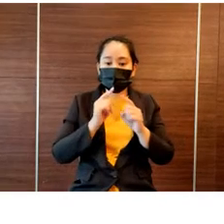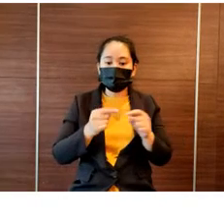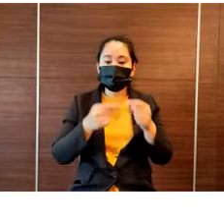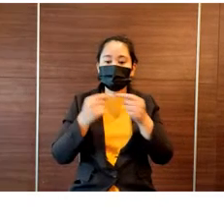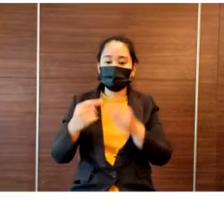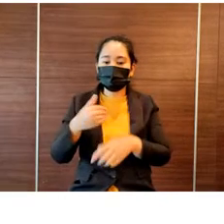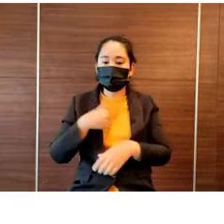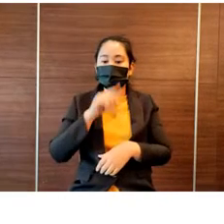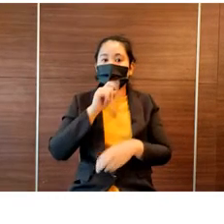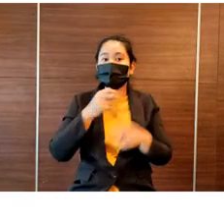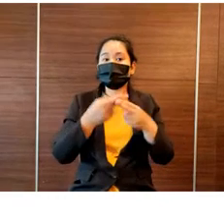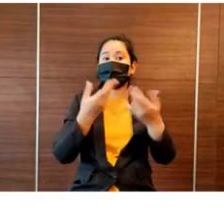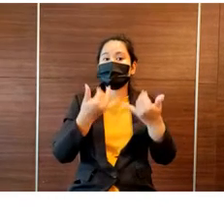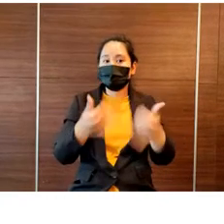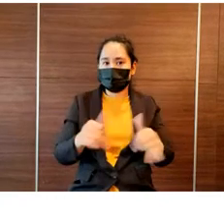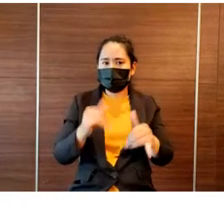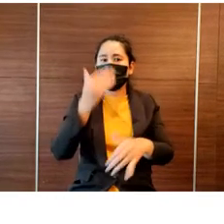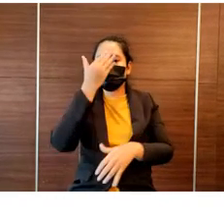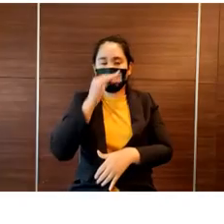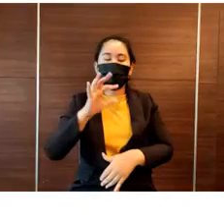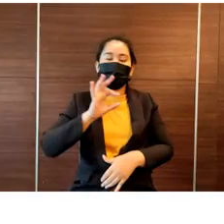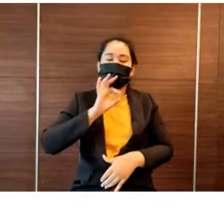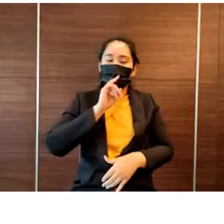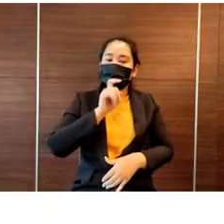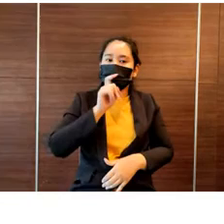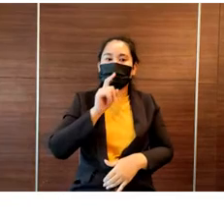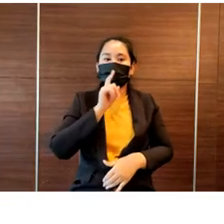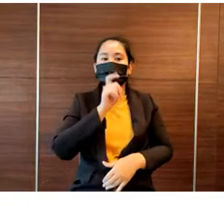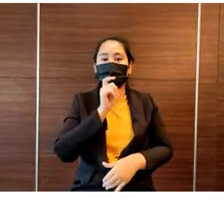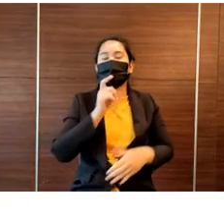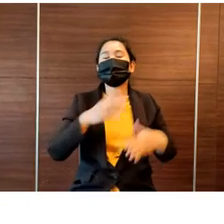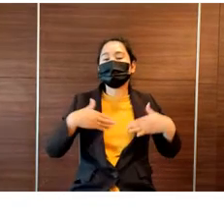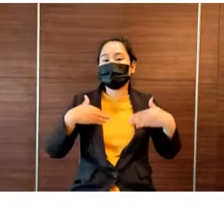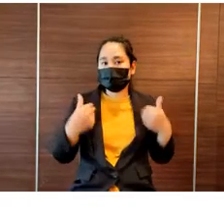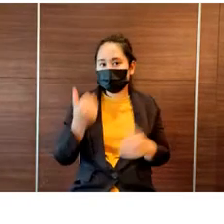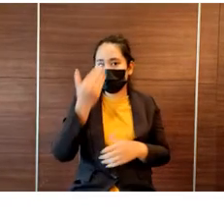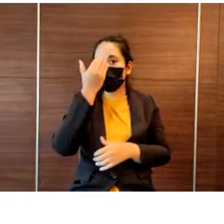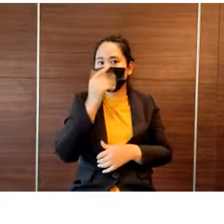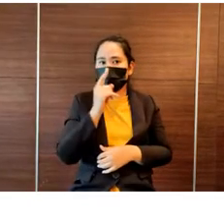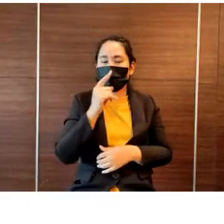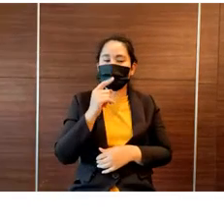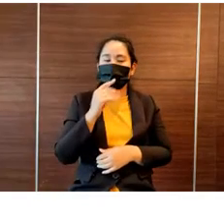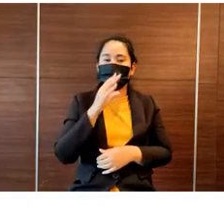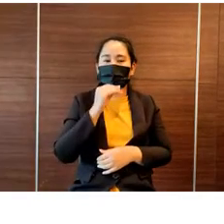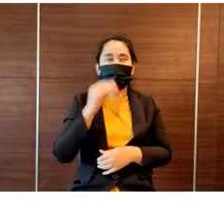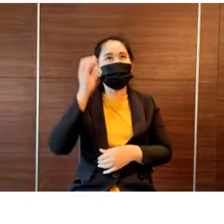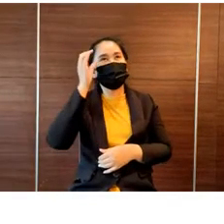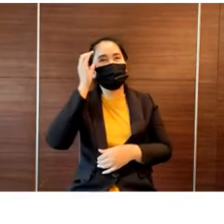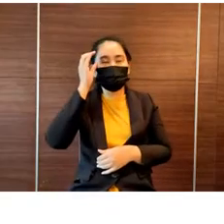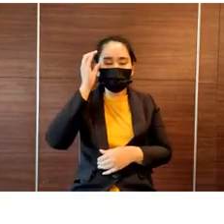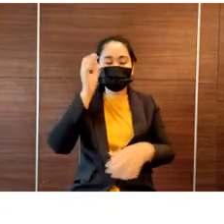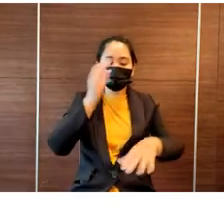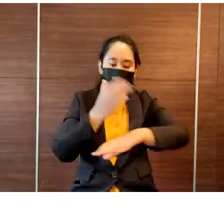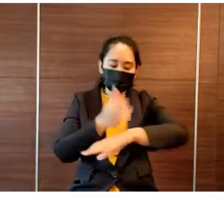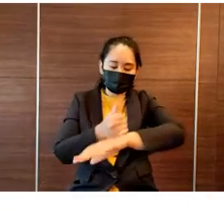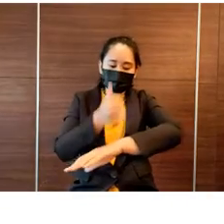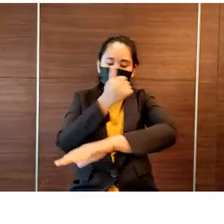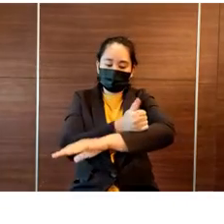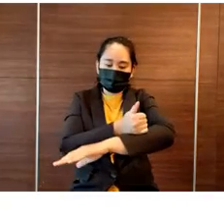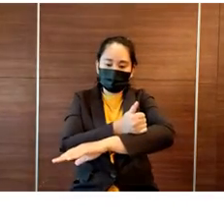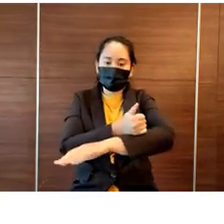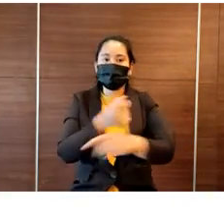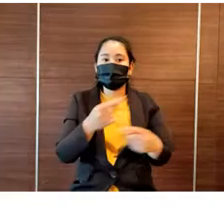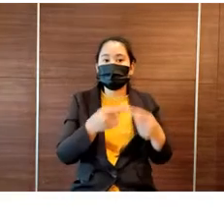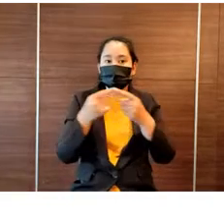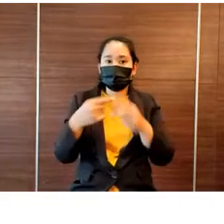จะขอใช้ชื่อเล่นนะคะเพื่อความสะดวกของผู้ดำเนินรายการนะคะเพราะว่าหมดเมมโมรี่น้อยนะคะเชิญท่านถัดไปค่ะ